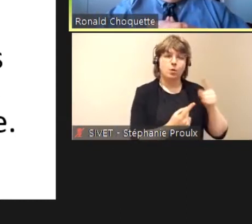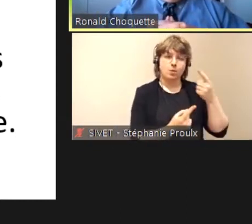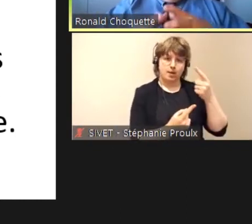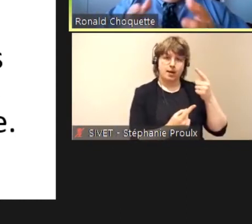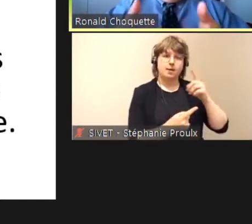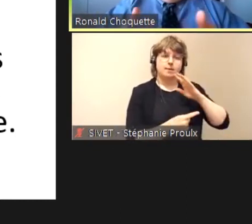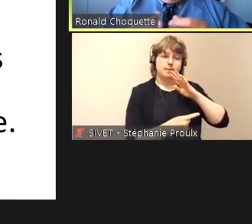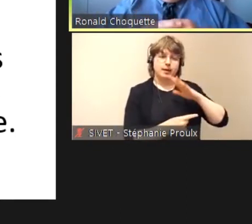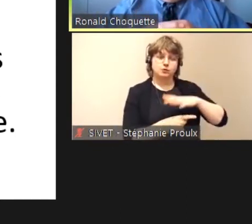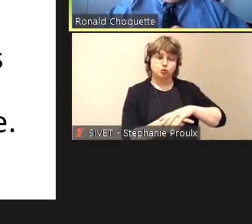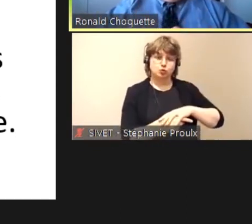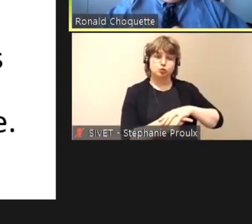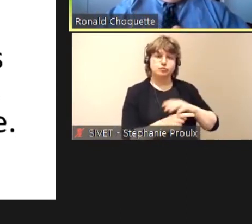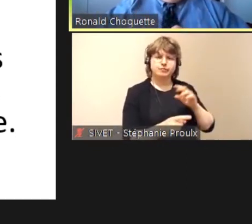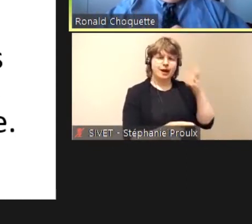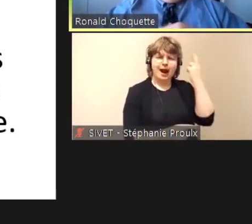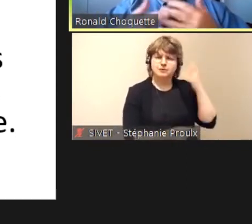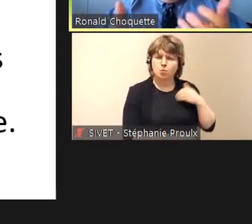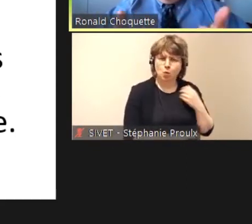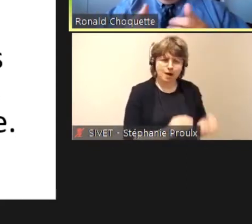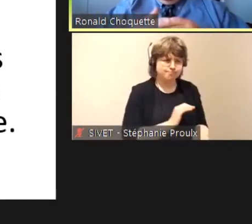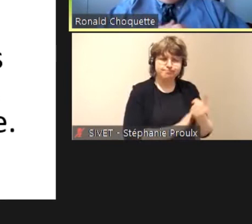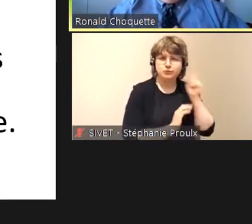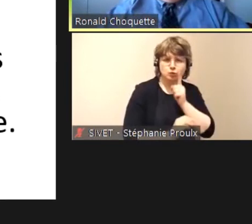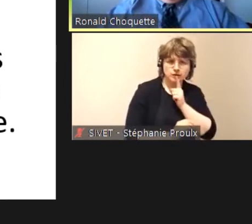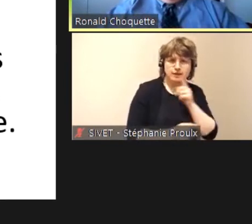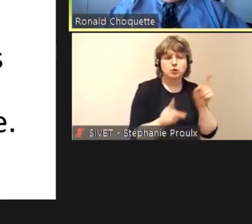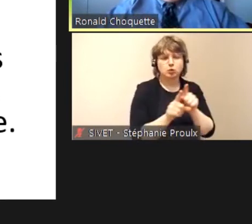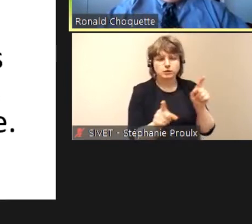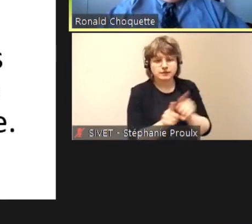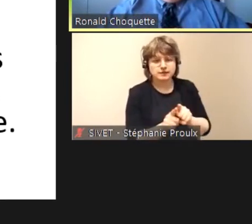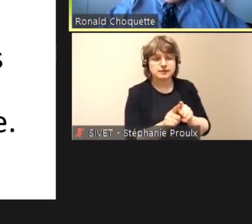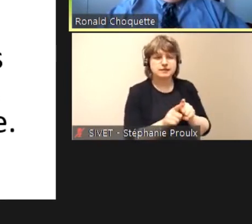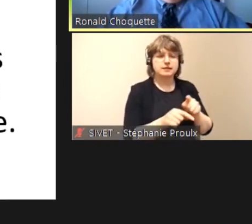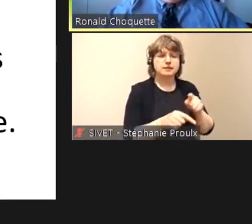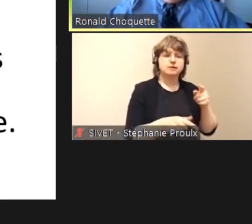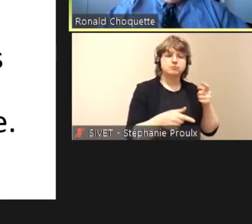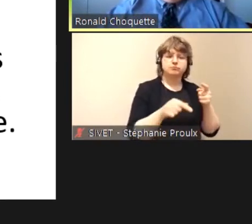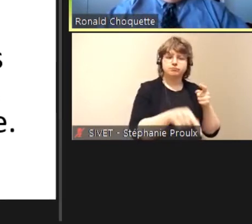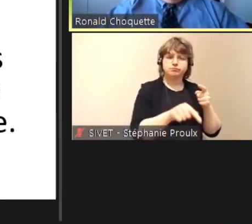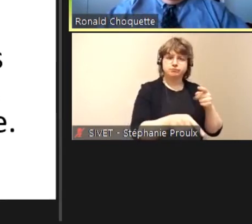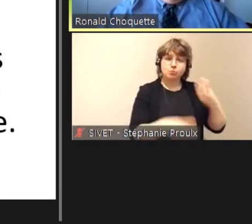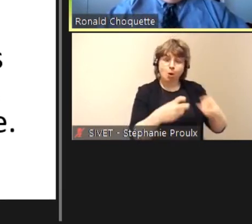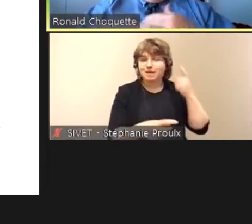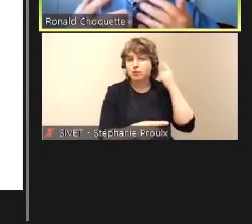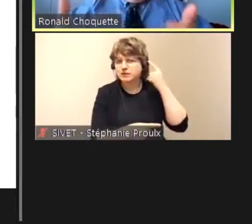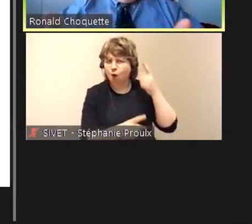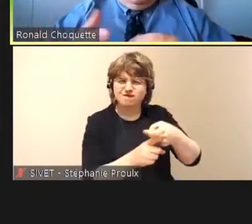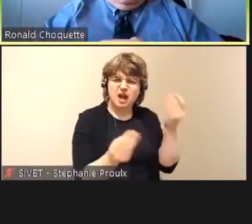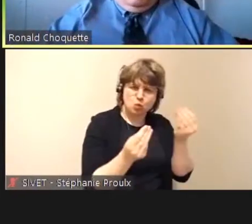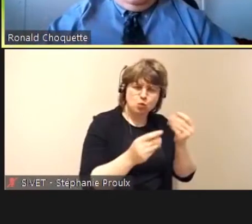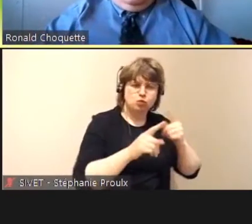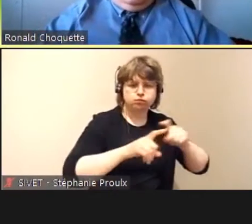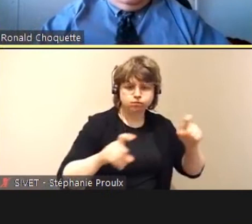surtout des causes, des effets ainsi que les manifestations de la présence d'un problème d'audition. Et